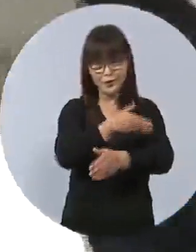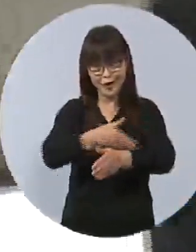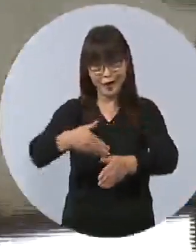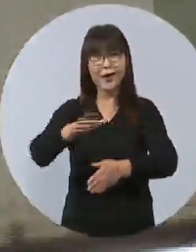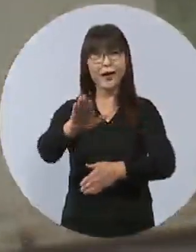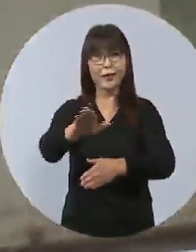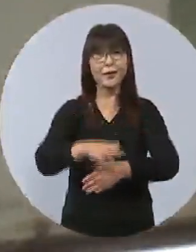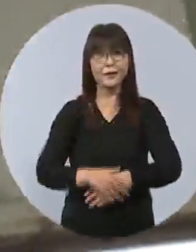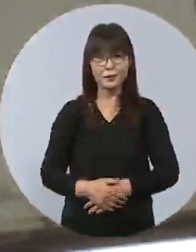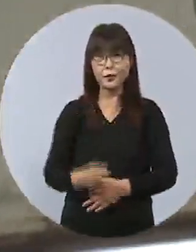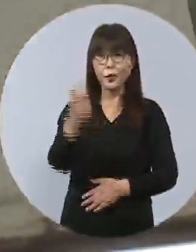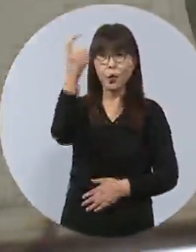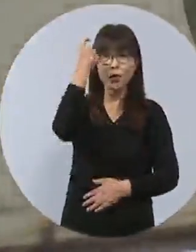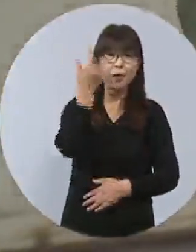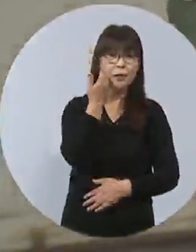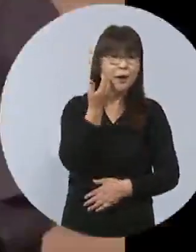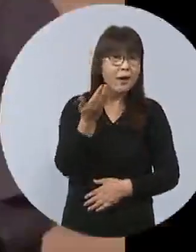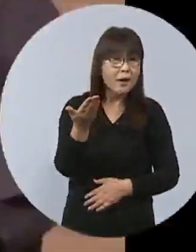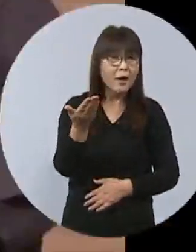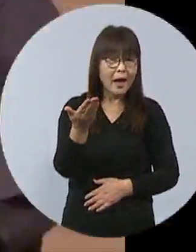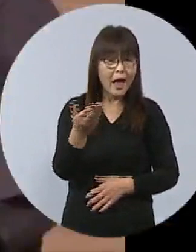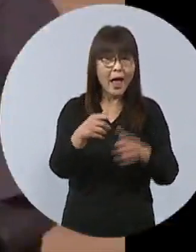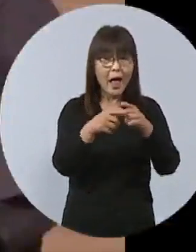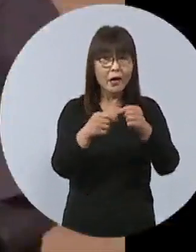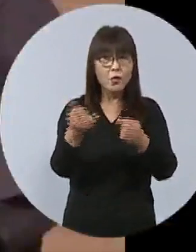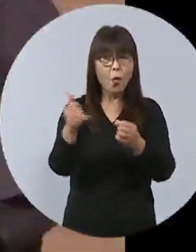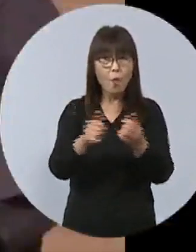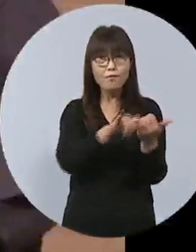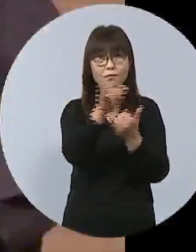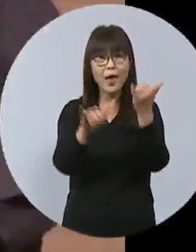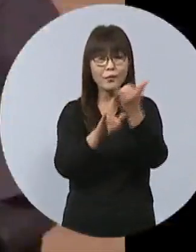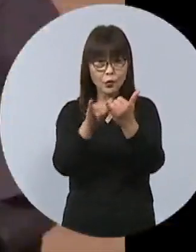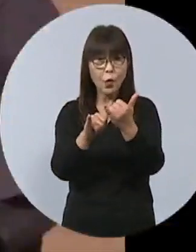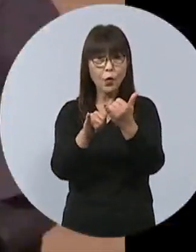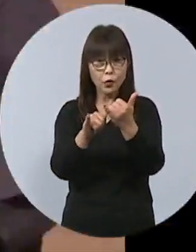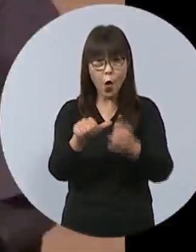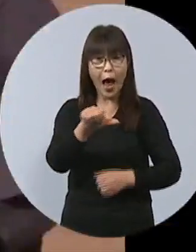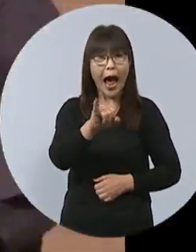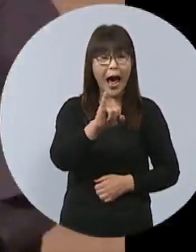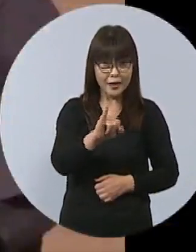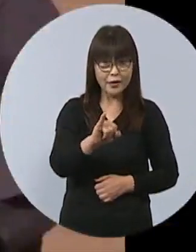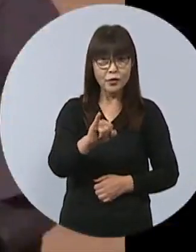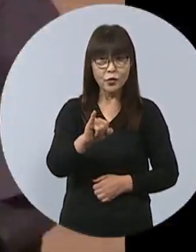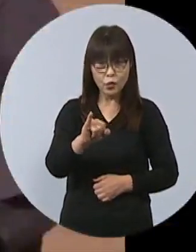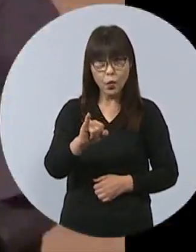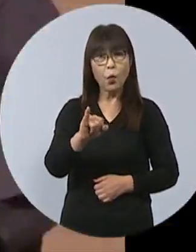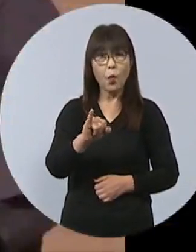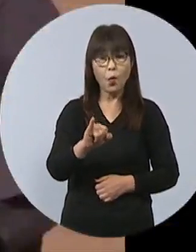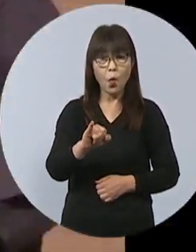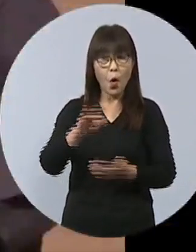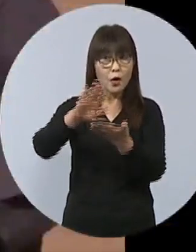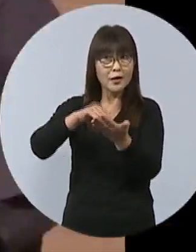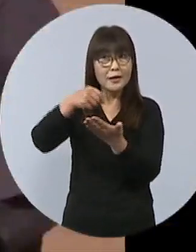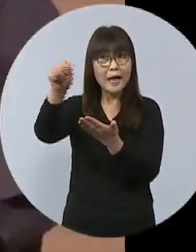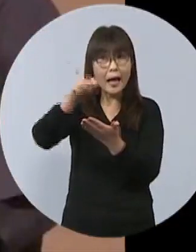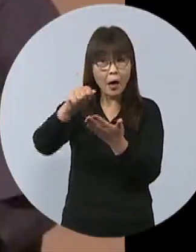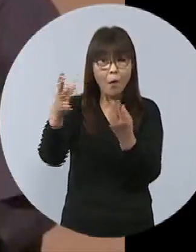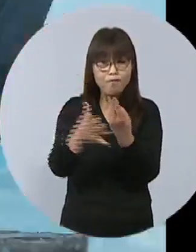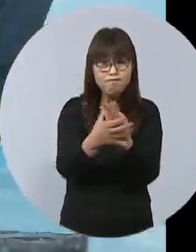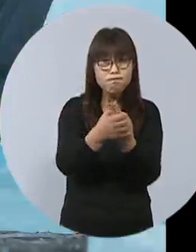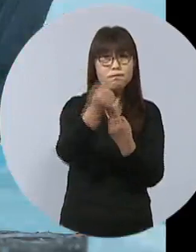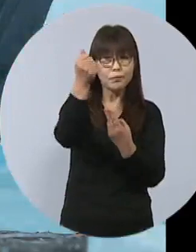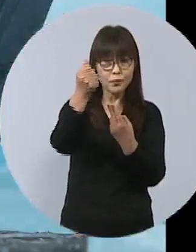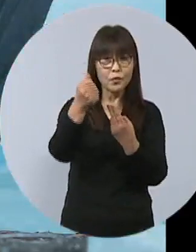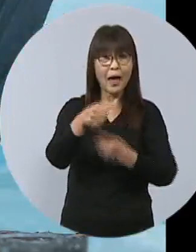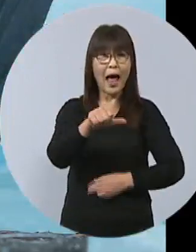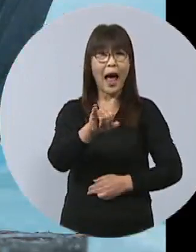程を教えてくれたのは、日本伝統の藍と現代左官を世界で初めて融合させた藍刺